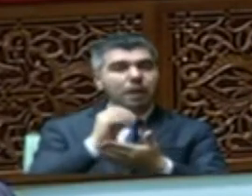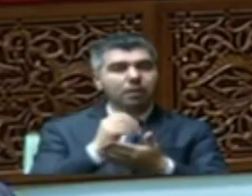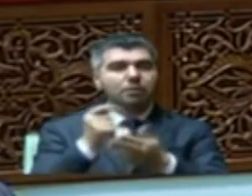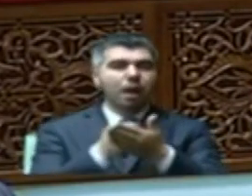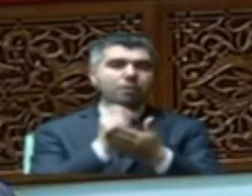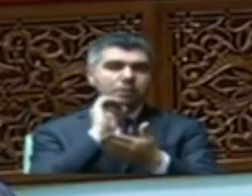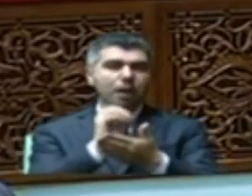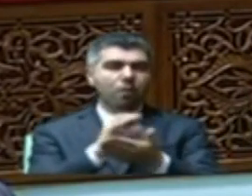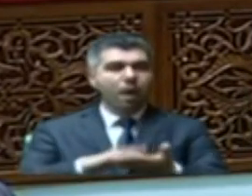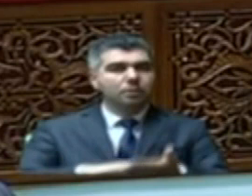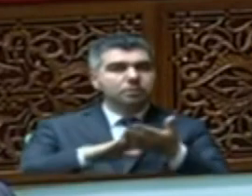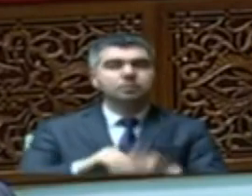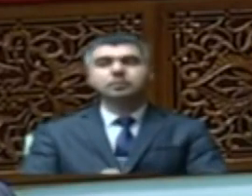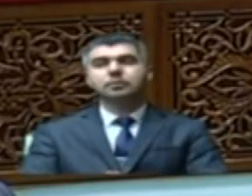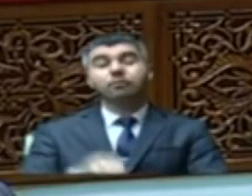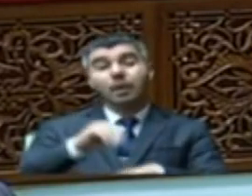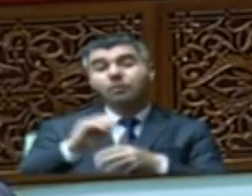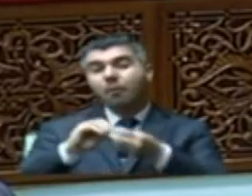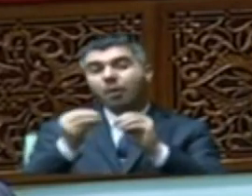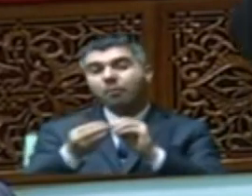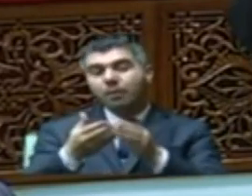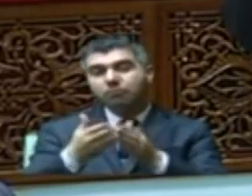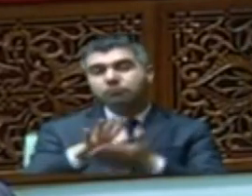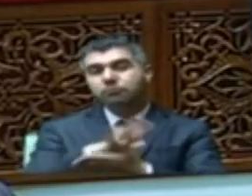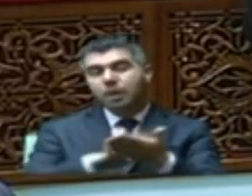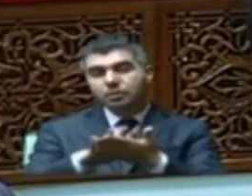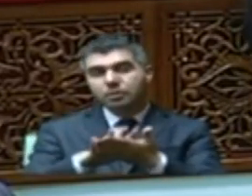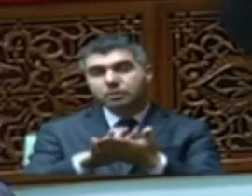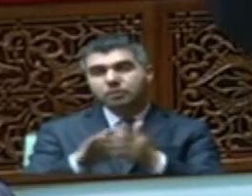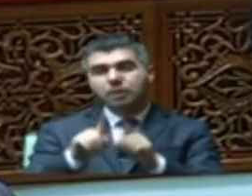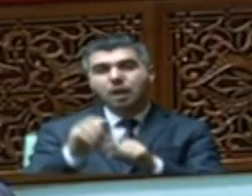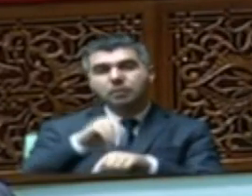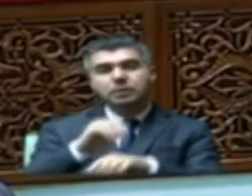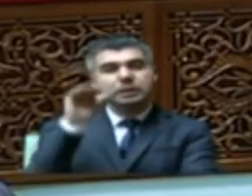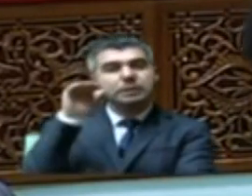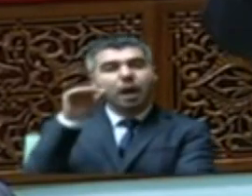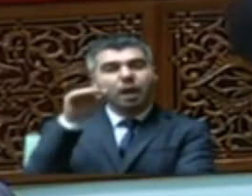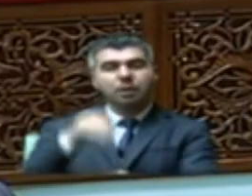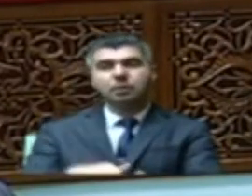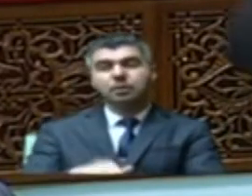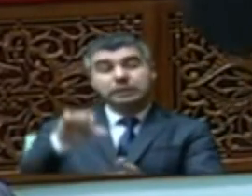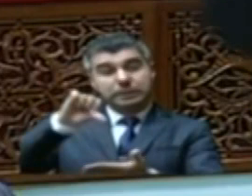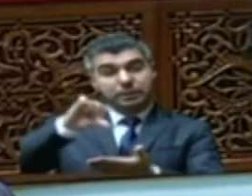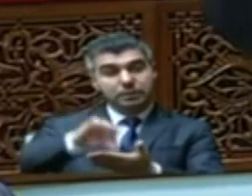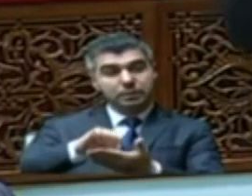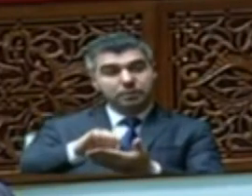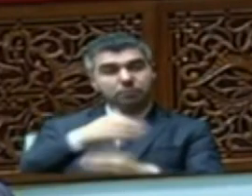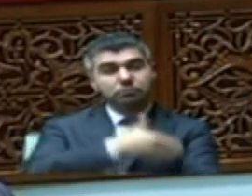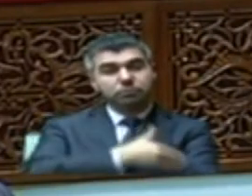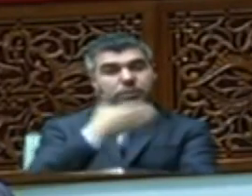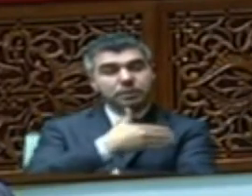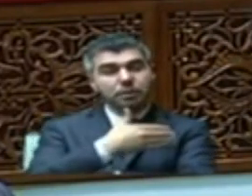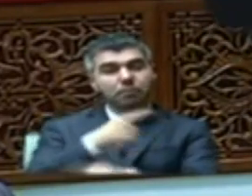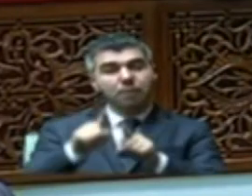المهنيين. عندنا مشكل اخر اللي هو قوي، وهو ديال الجنوب. السلع والبضائع اللي كتدخل من